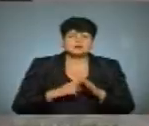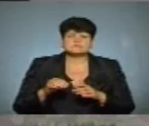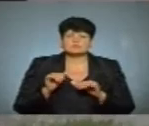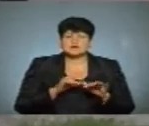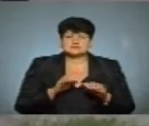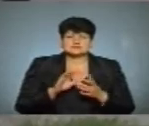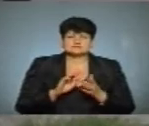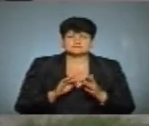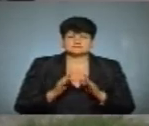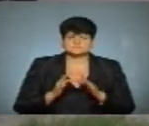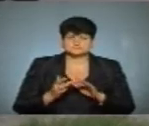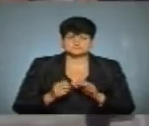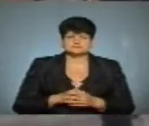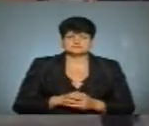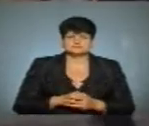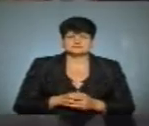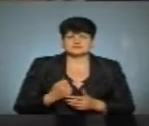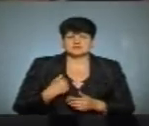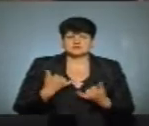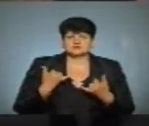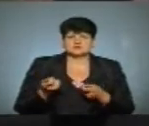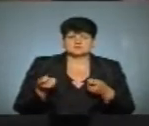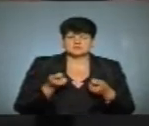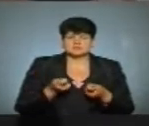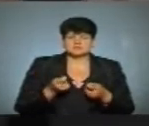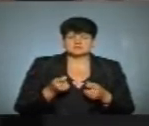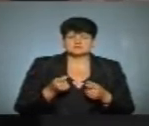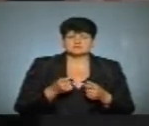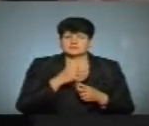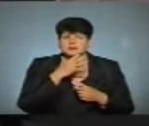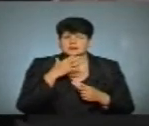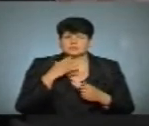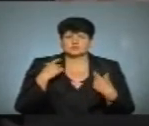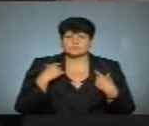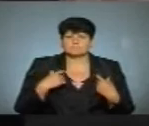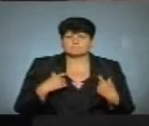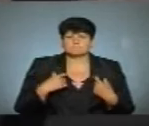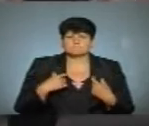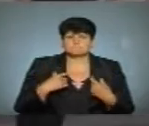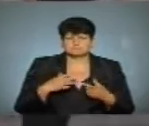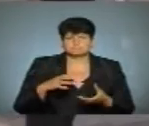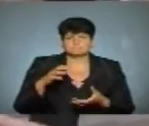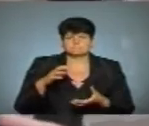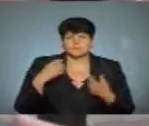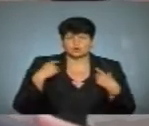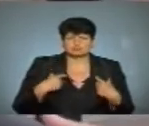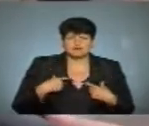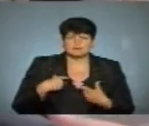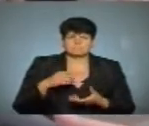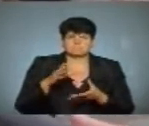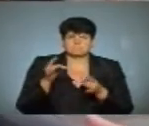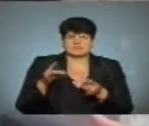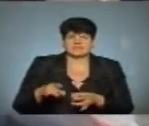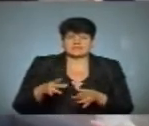із соцмереж. Я сьогодні приніс цілий рюкзак пакетів, і мені дали карамельки. Такі от. Я їх ще не пробувала, мені буде